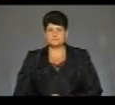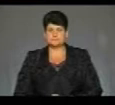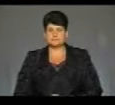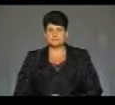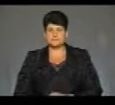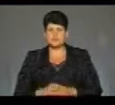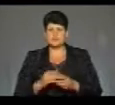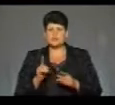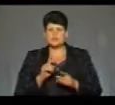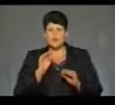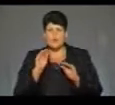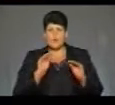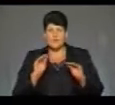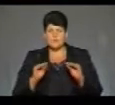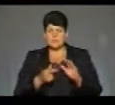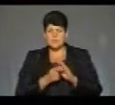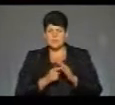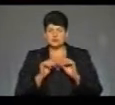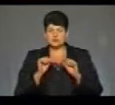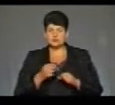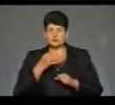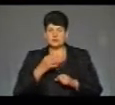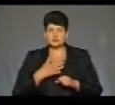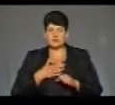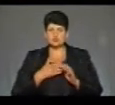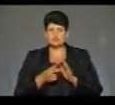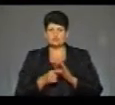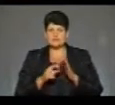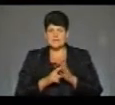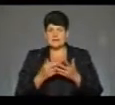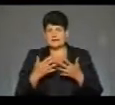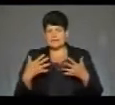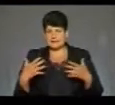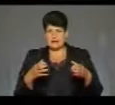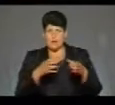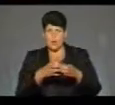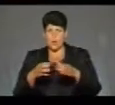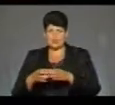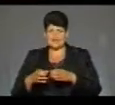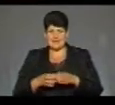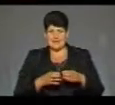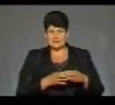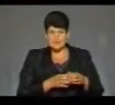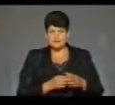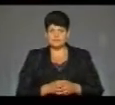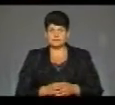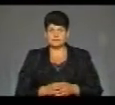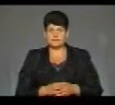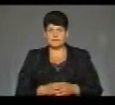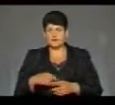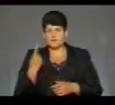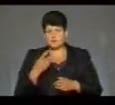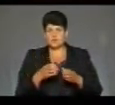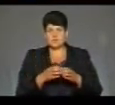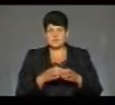Щодо оформлення класу, я можу сказати, що у нашому класі є кілька осередків. Ось один із осередків